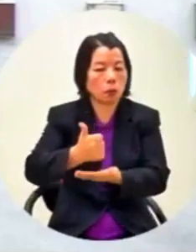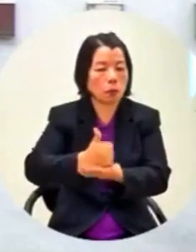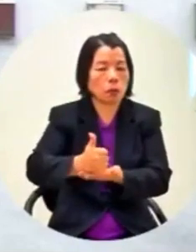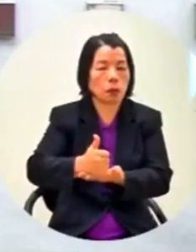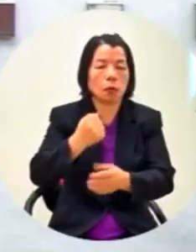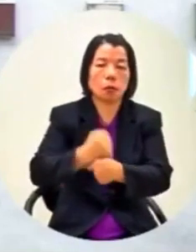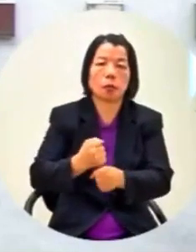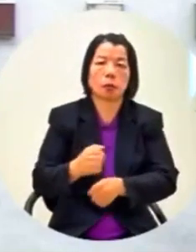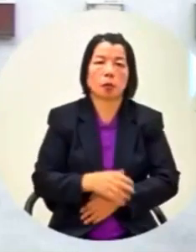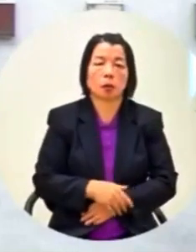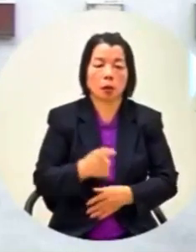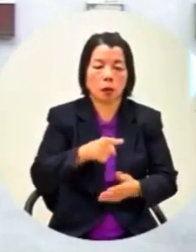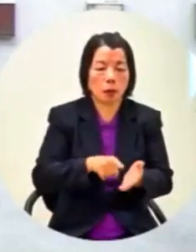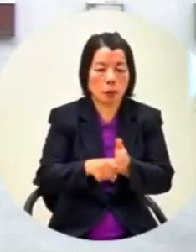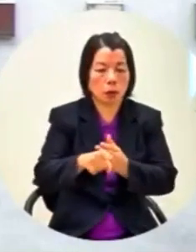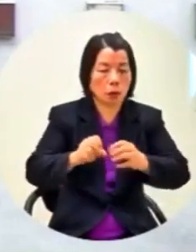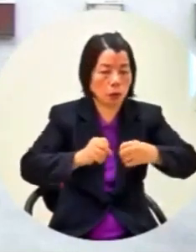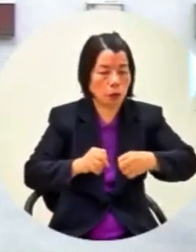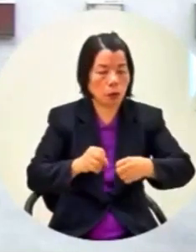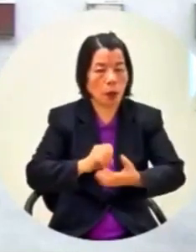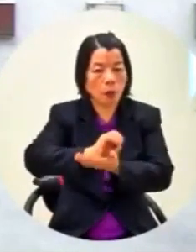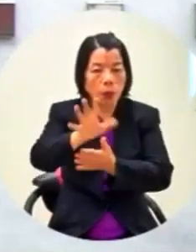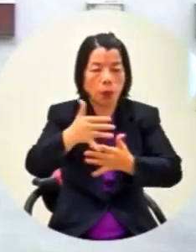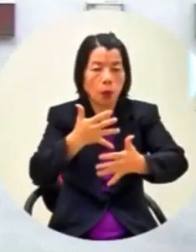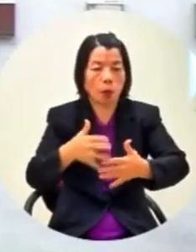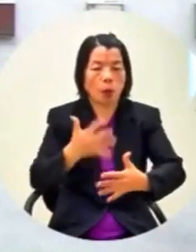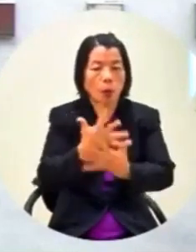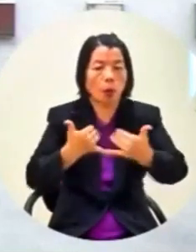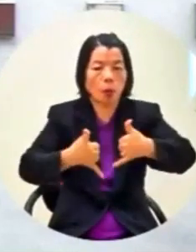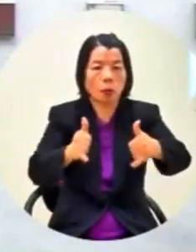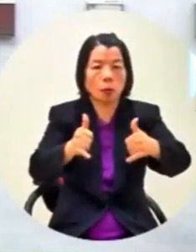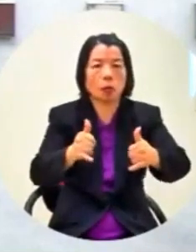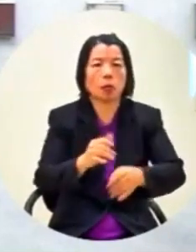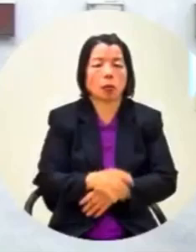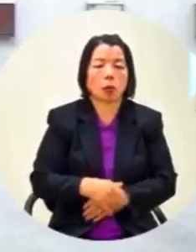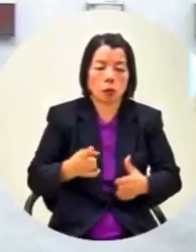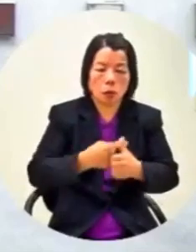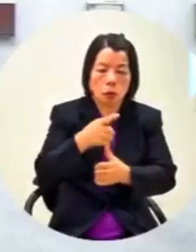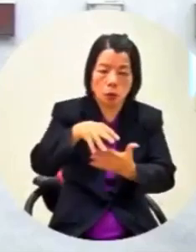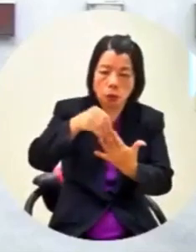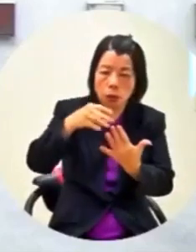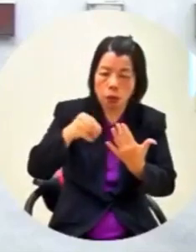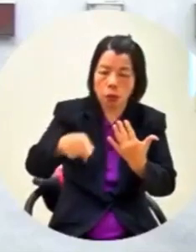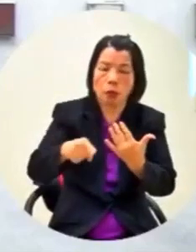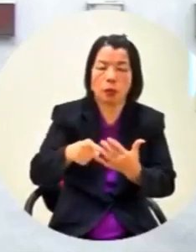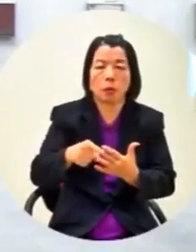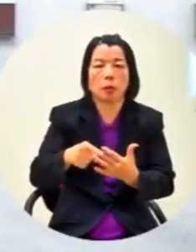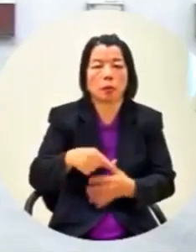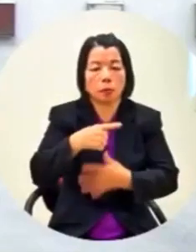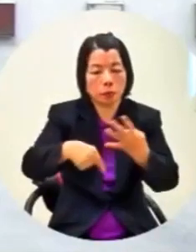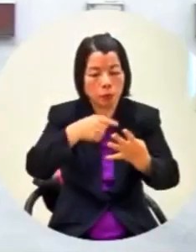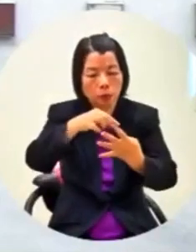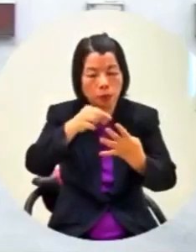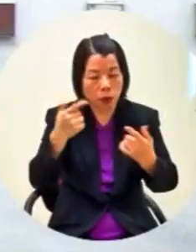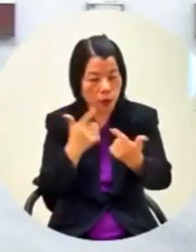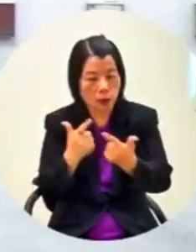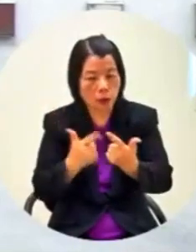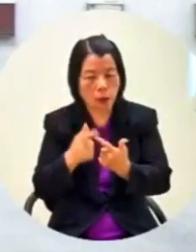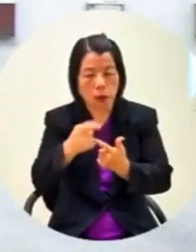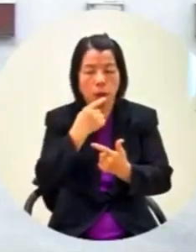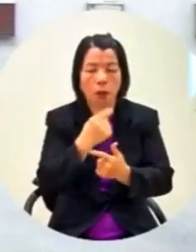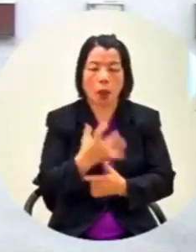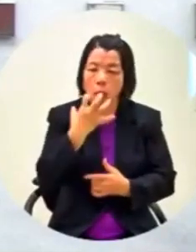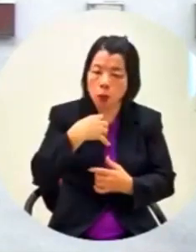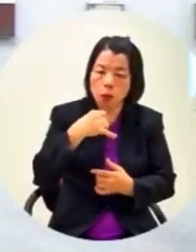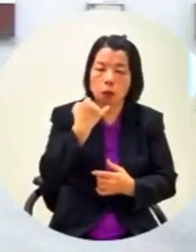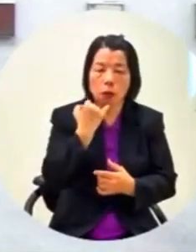以直播方式在我们高雄首选电商平台促销当季我们高雄土产的蔬果。